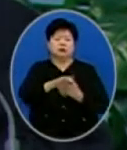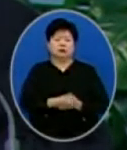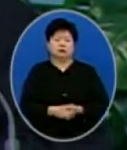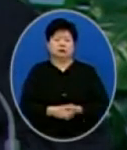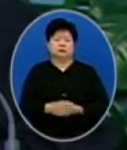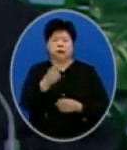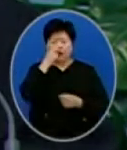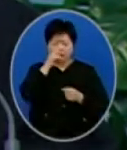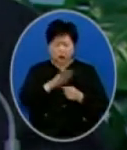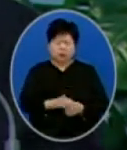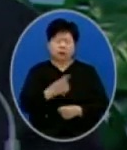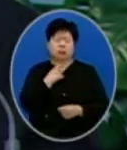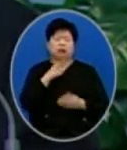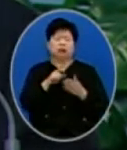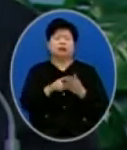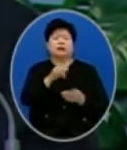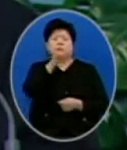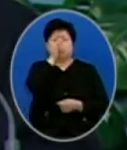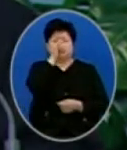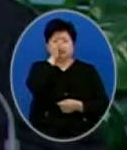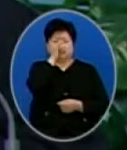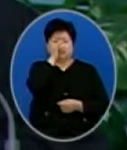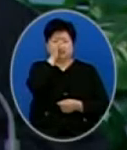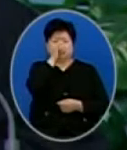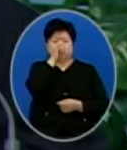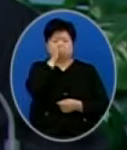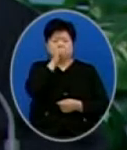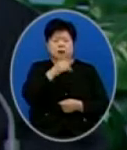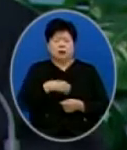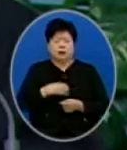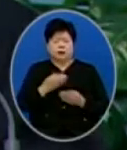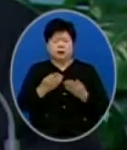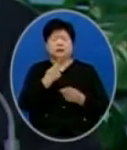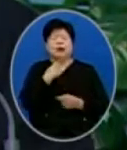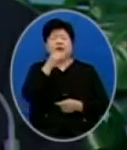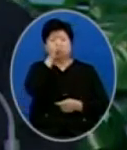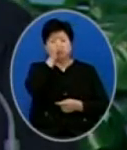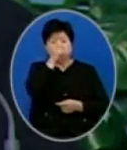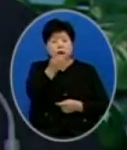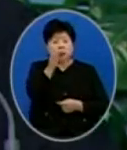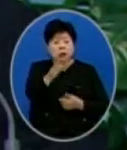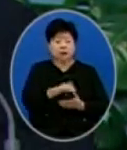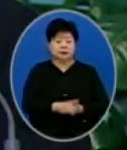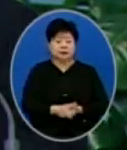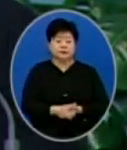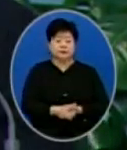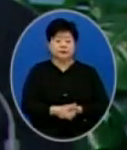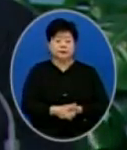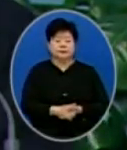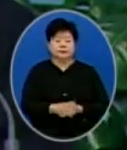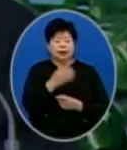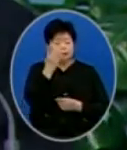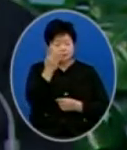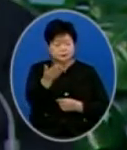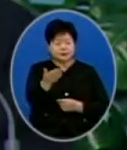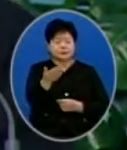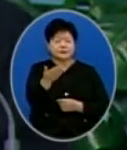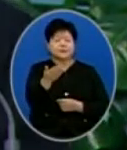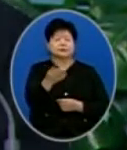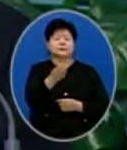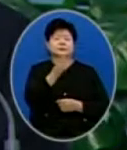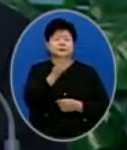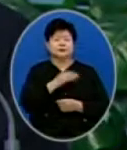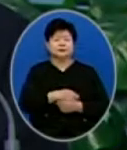이렇게 억울한 일을 타고 올 때가 있습니다 험한 일을 당할 때가 있습니다 그러나 여러분 그렇다고